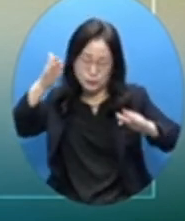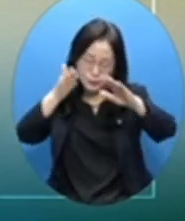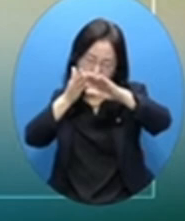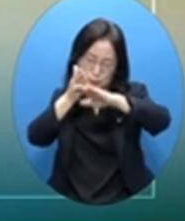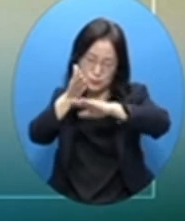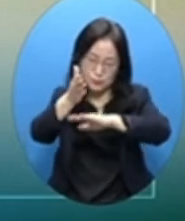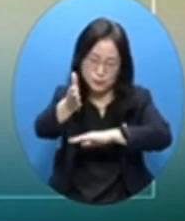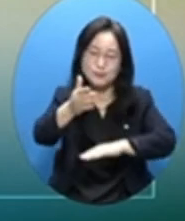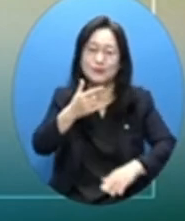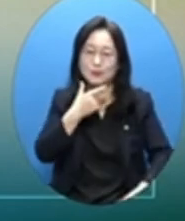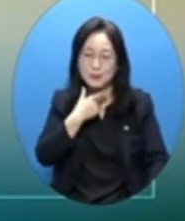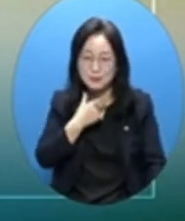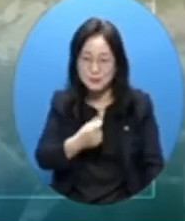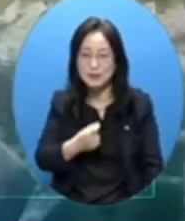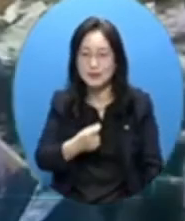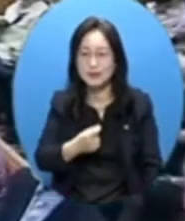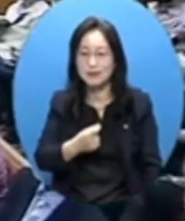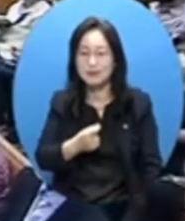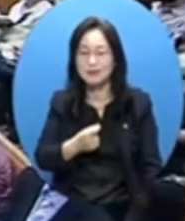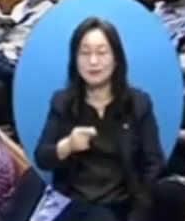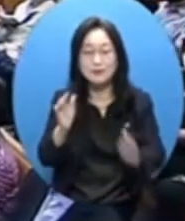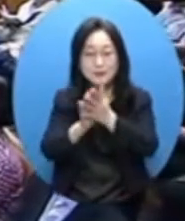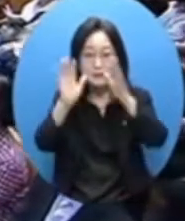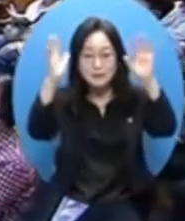달려갔으면 좋겠습니다 할렐루야